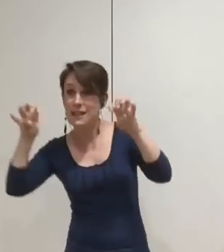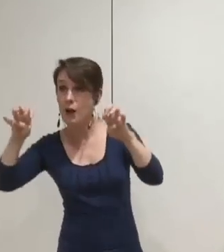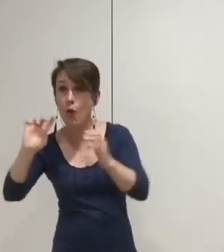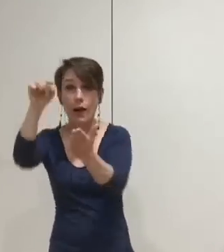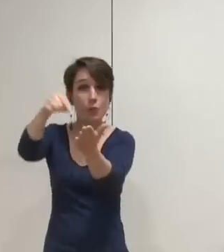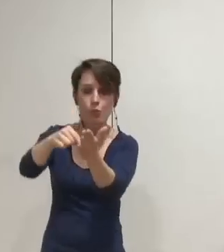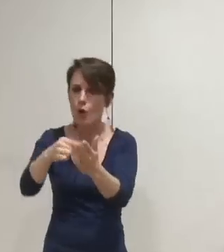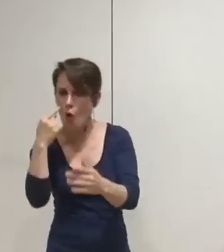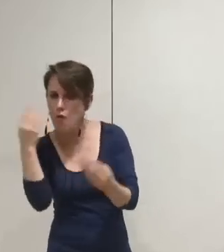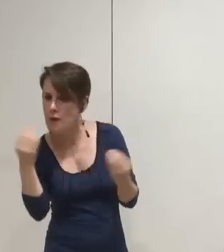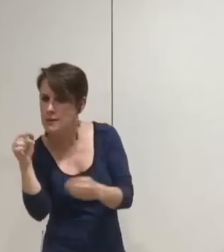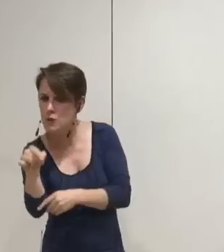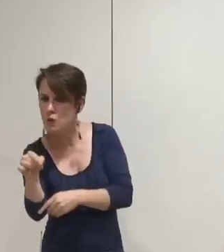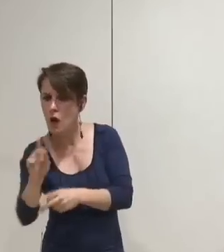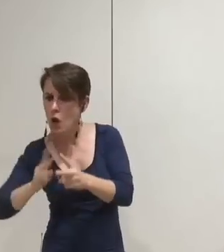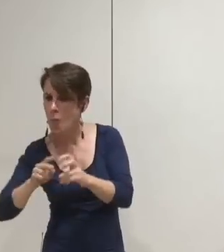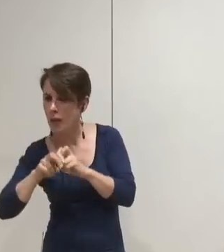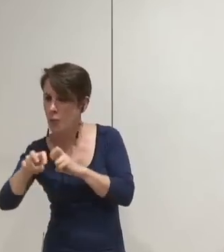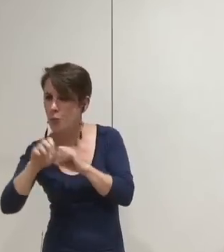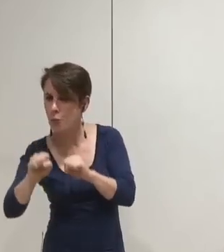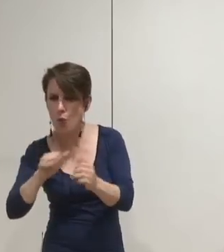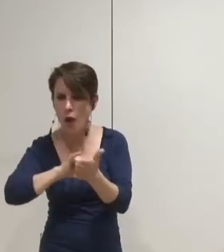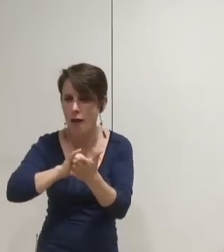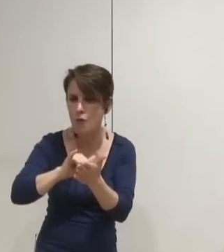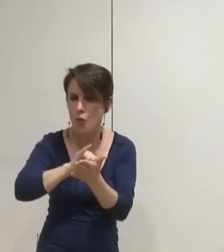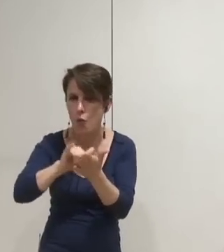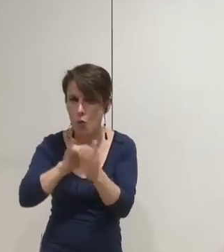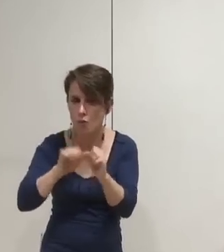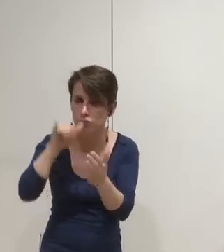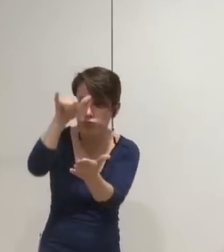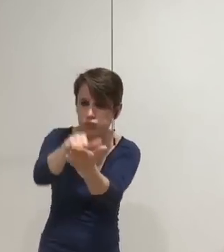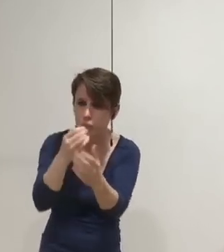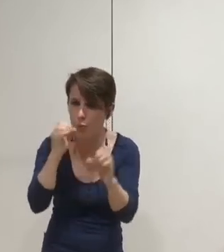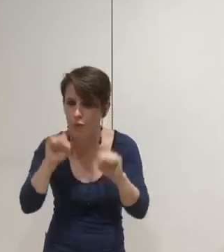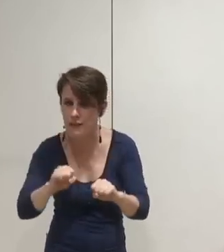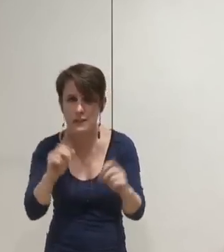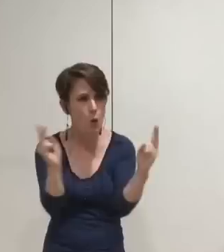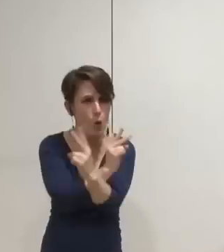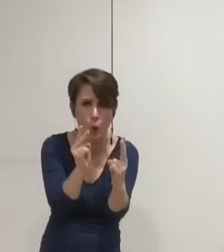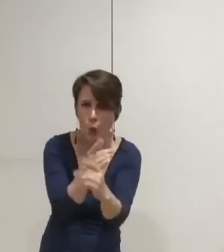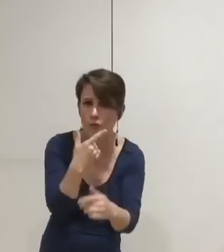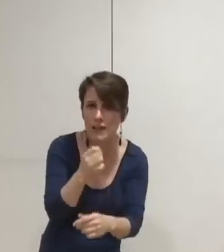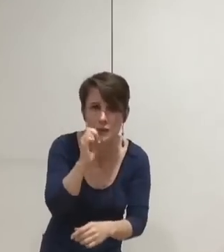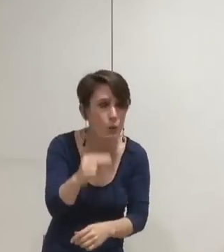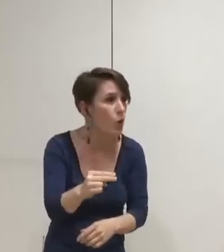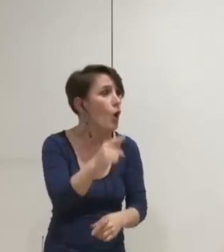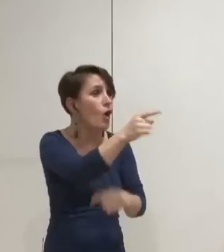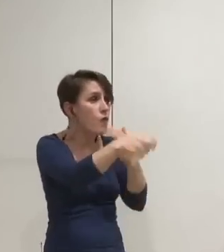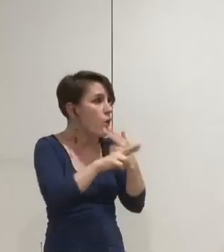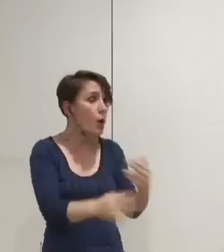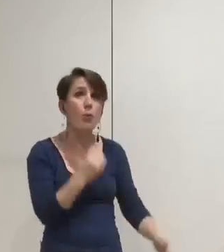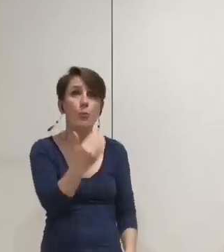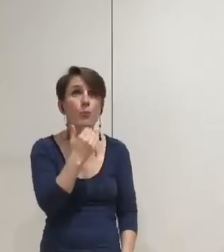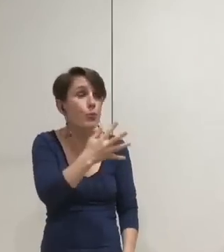où on l'organise on regarde comment on y va on regarde comment ça se fait tout ça comment on va se déplacer et si vous n'êtes pas capable de réponde à ces